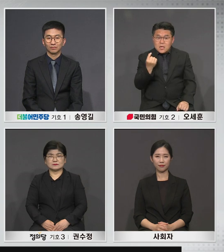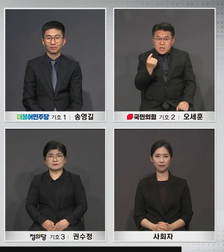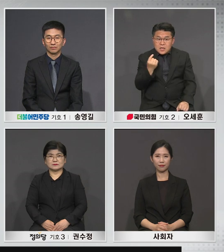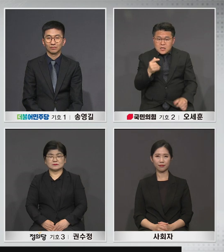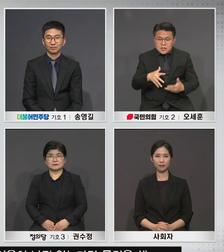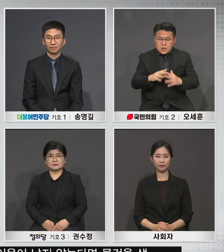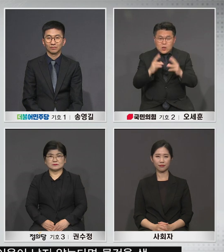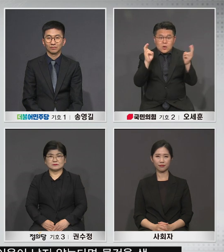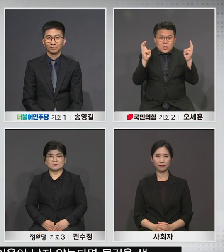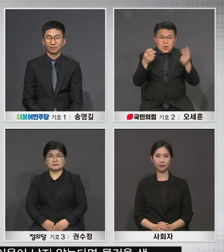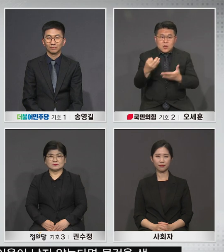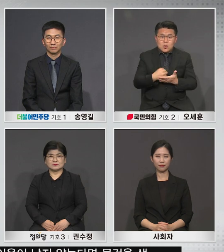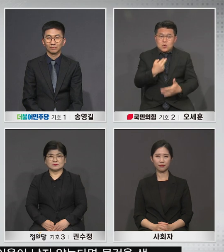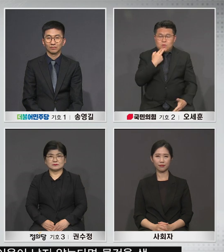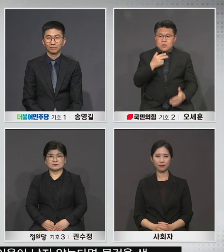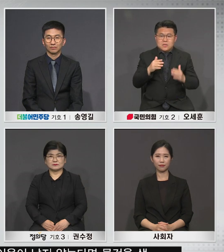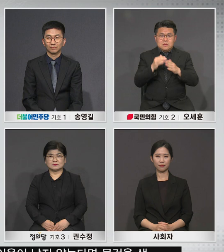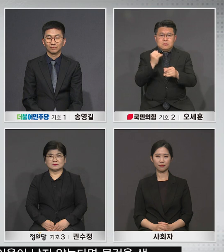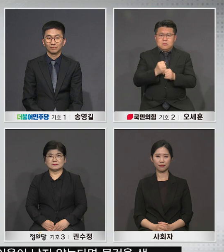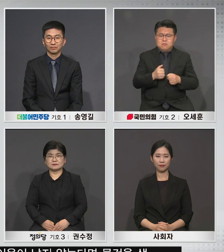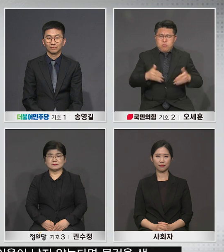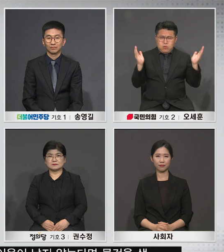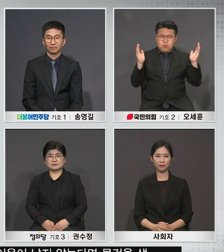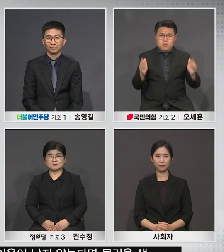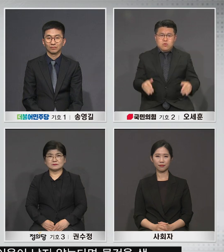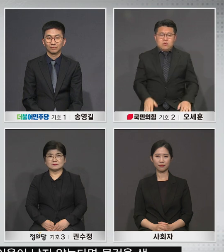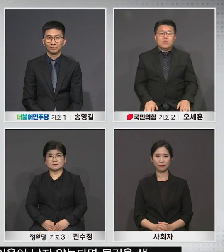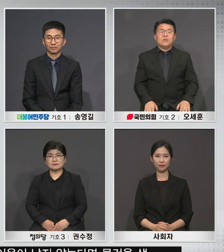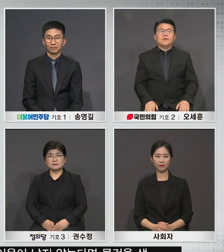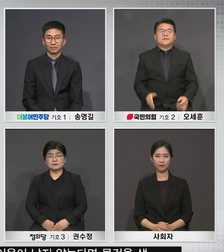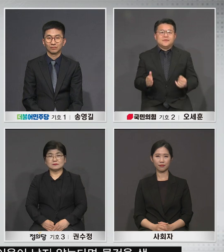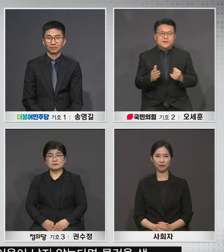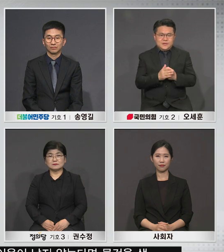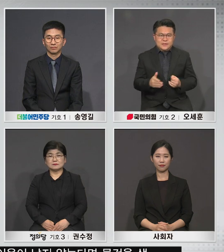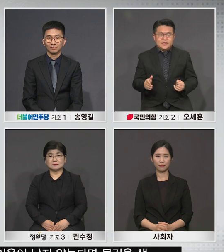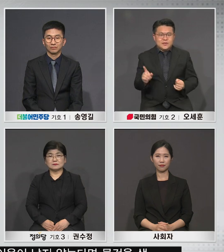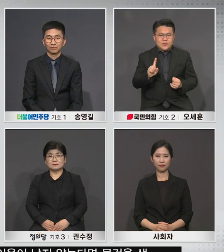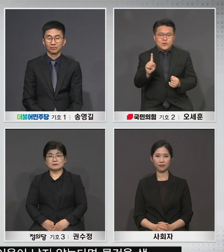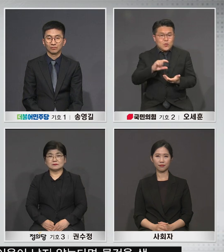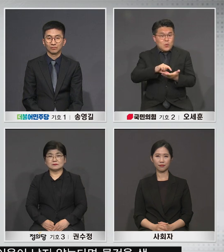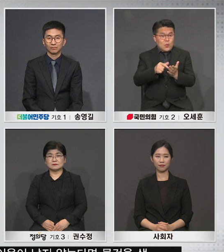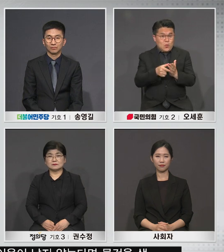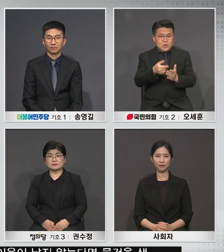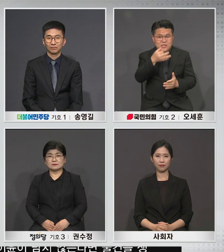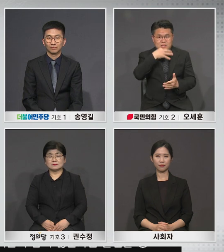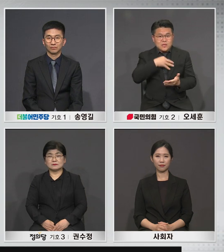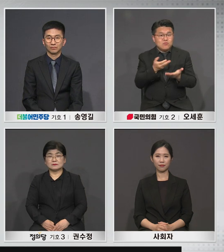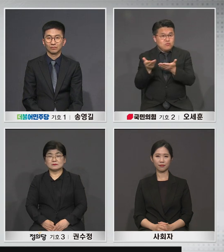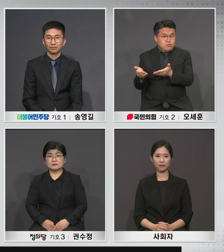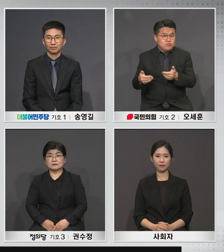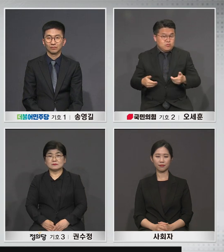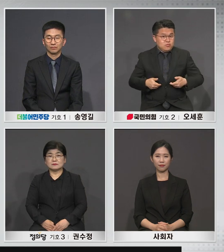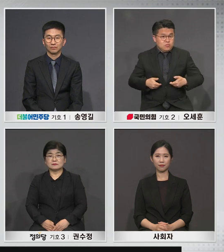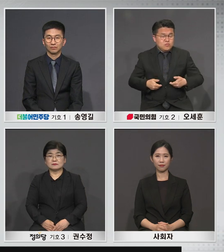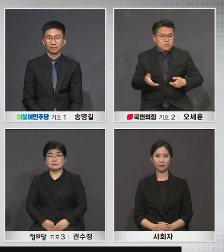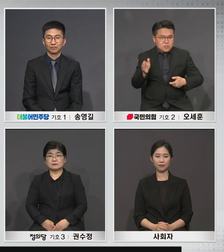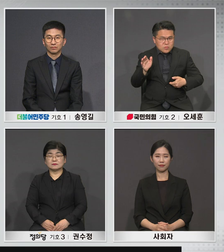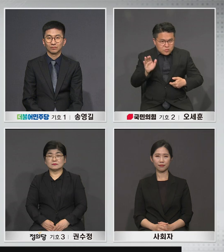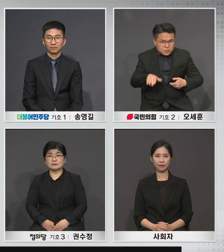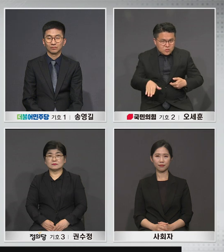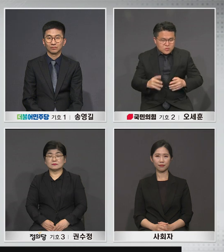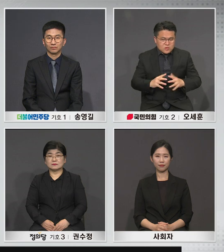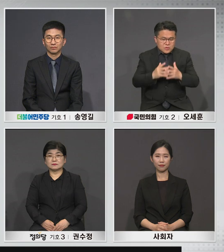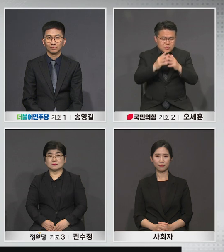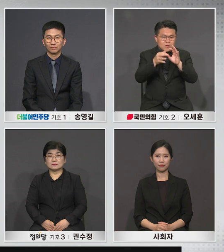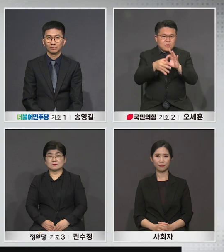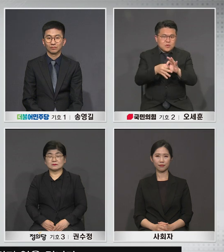수 없다면 아마 집을 짓지 않을 겁니다. 그런 의미에서 적정 이윤은 보장을 해줘야 되는데 최근 들어서 건설